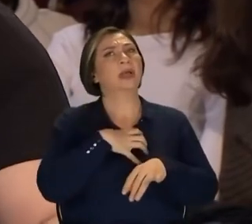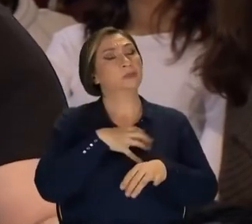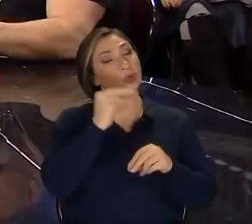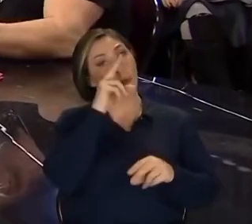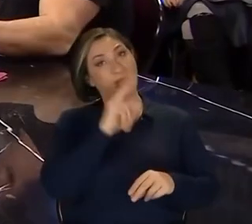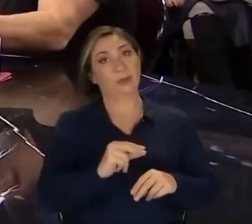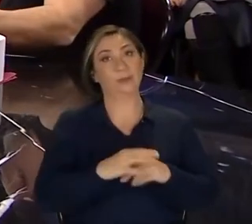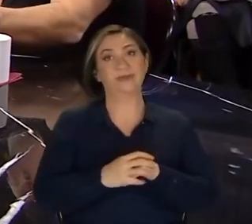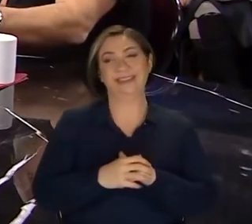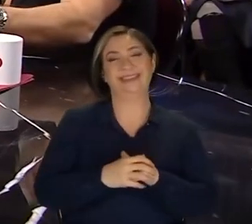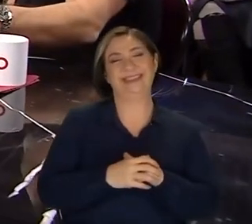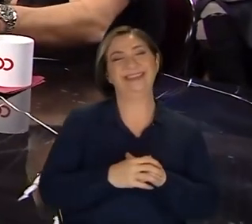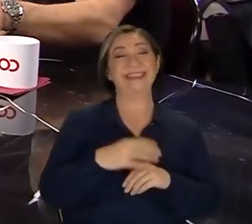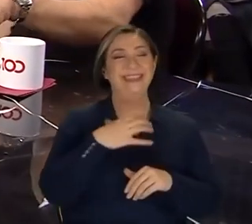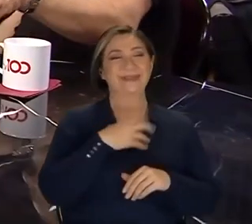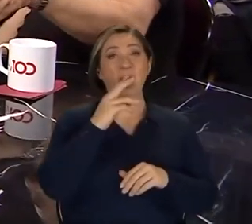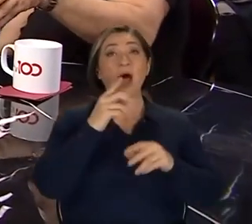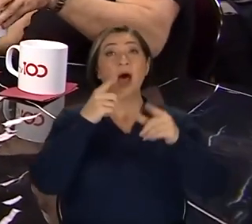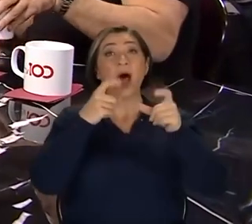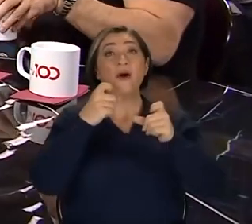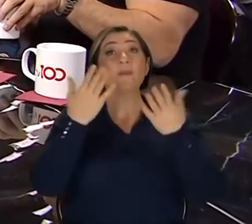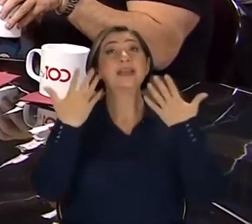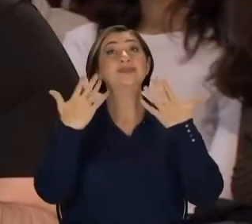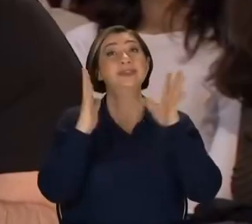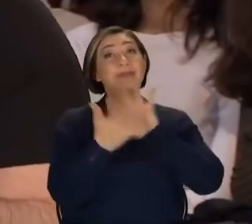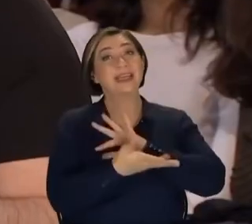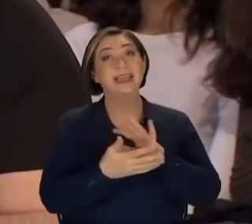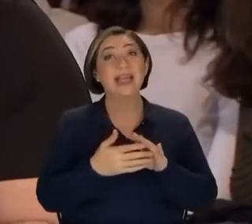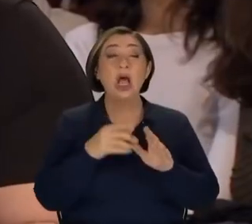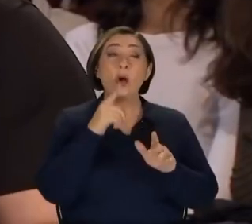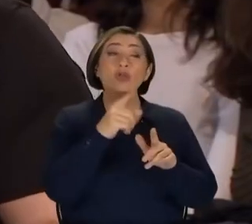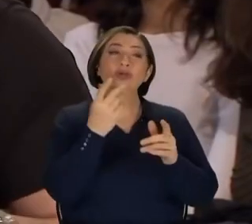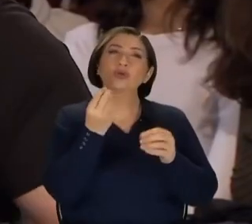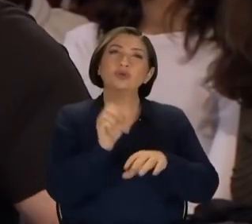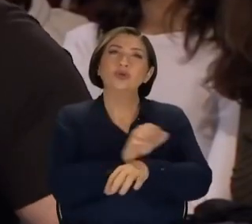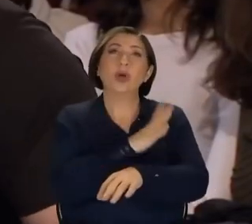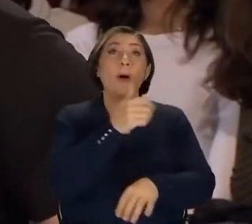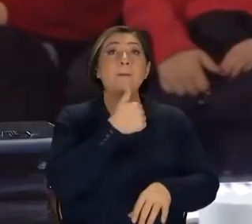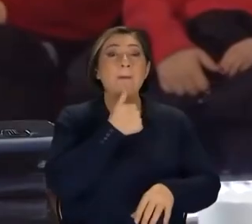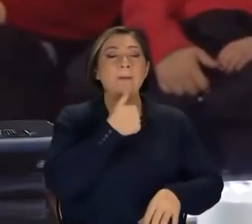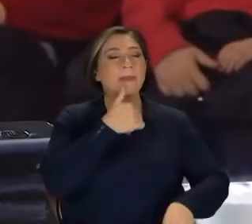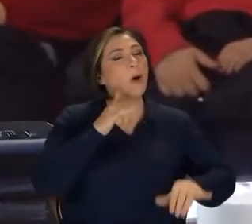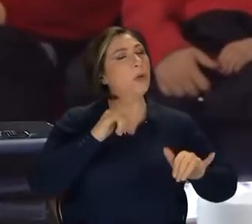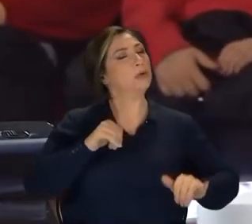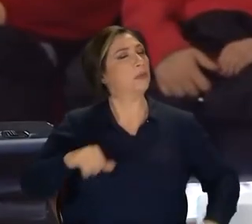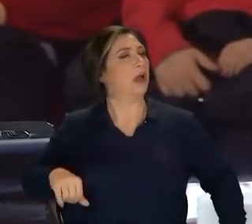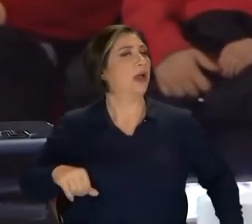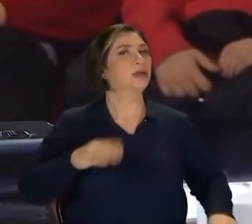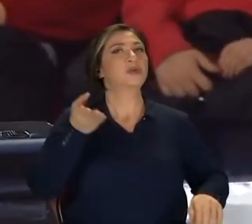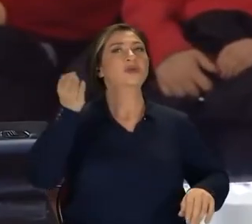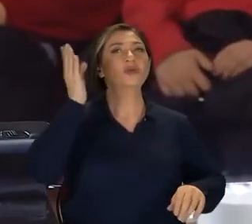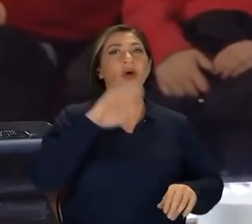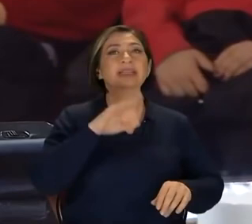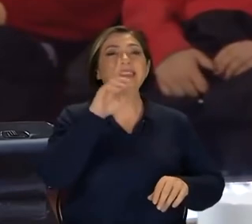çok beğeniyorum. Kendini beğenmiş. Ha, o da onun da çok duygusal macerası. Orada da baba oyunculuk yapıp da ondan